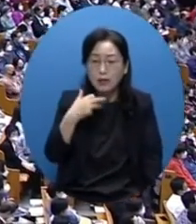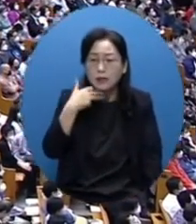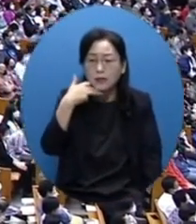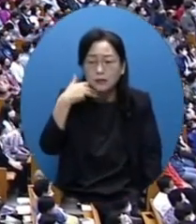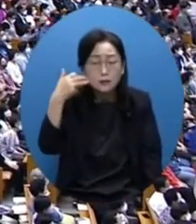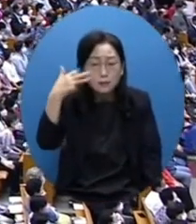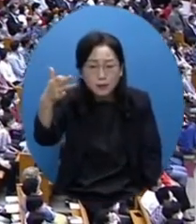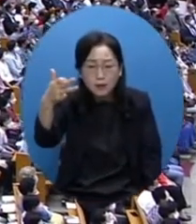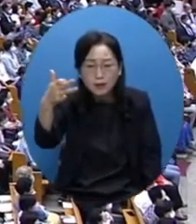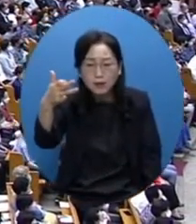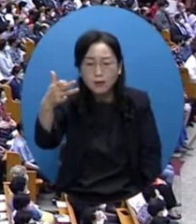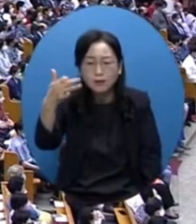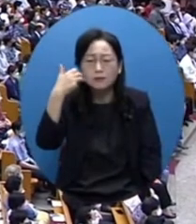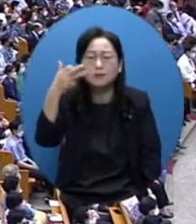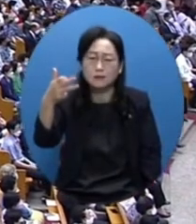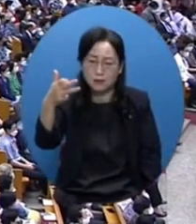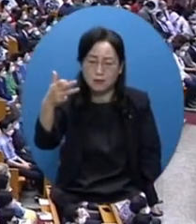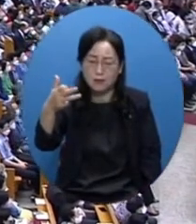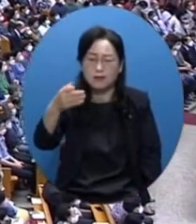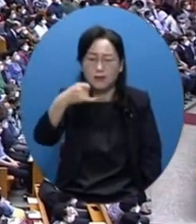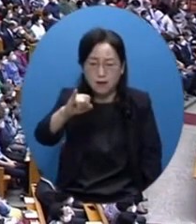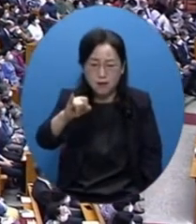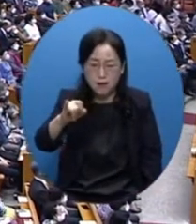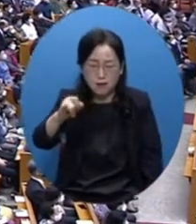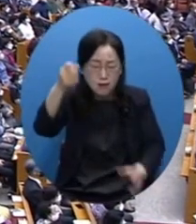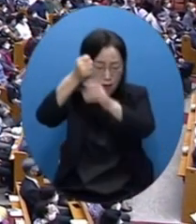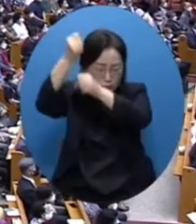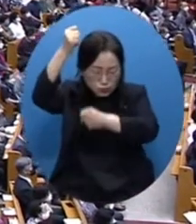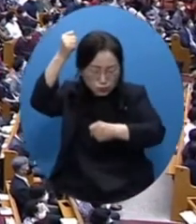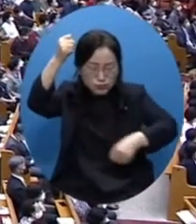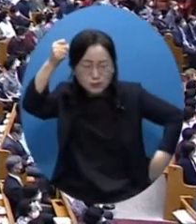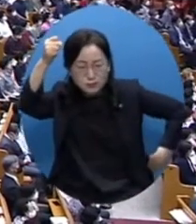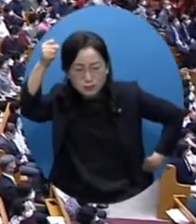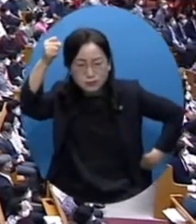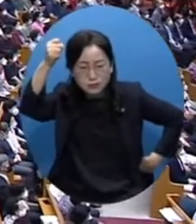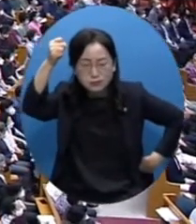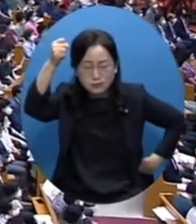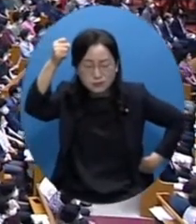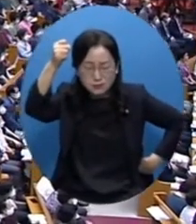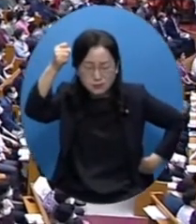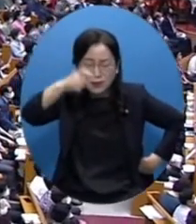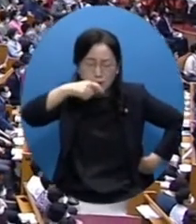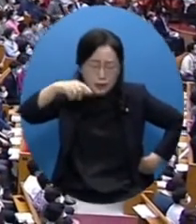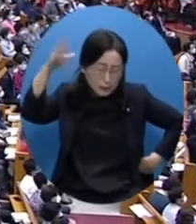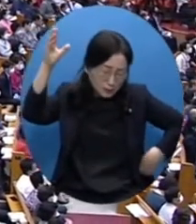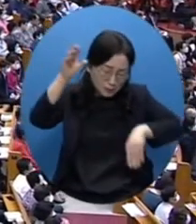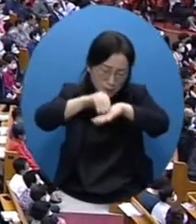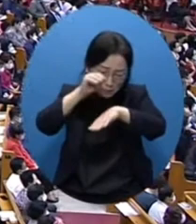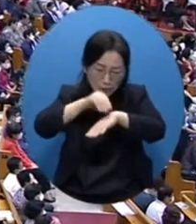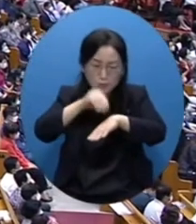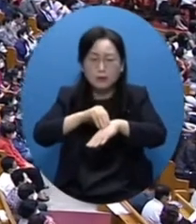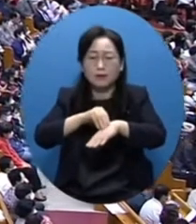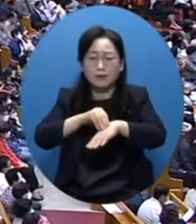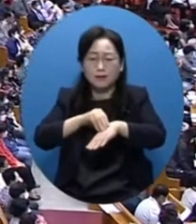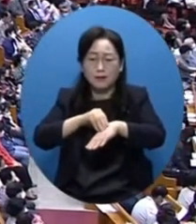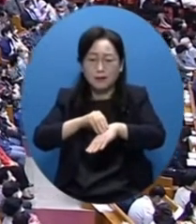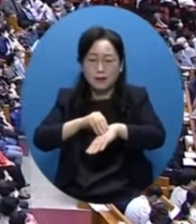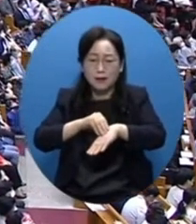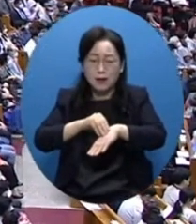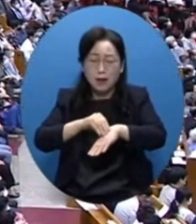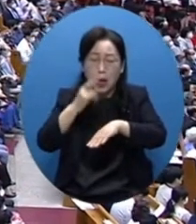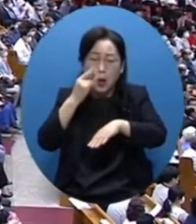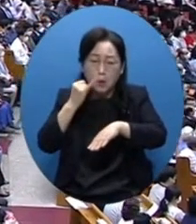난 딸이 우산의 들이치는 비무를 피하지 못한 채 어머님이 등의 매미처럼